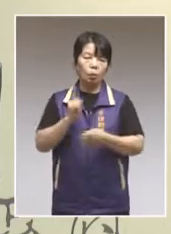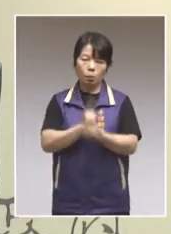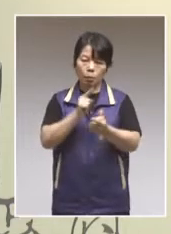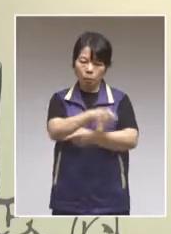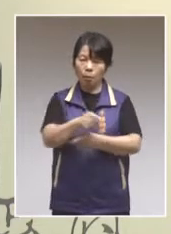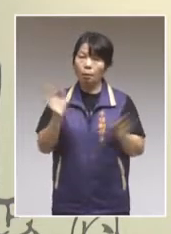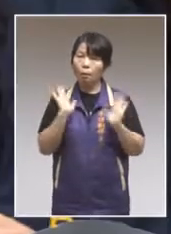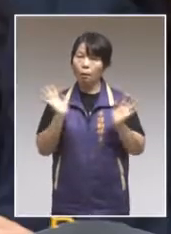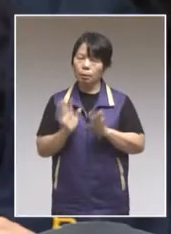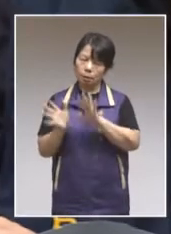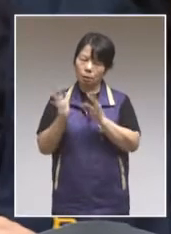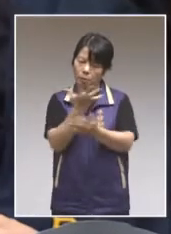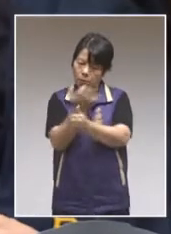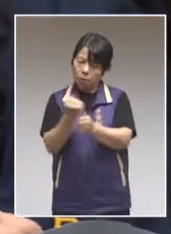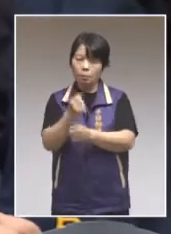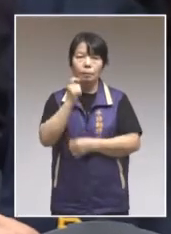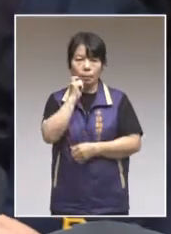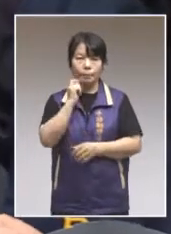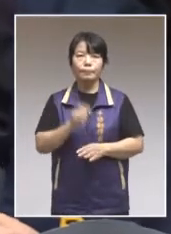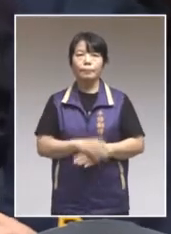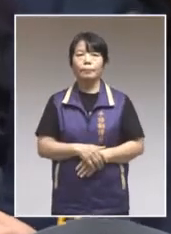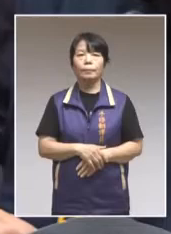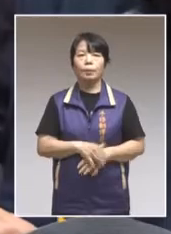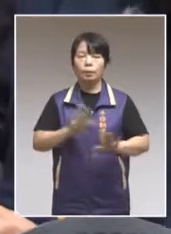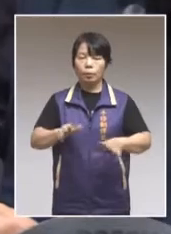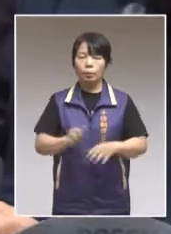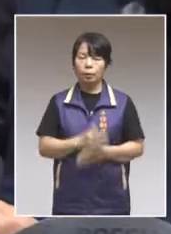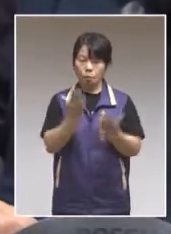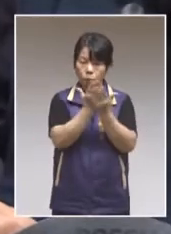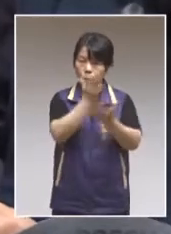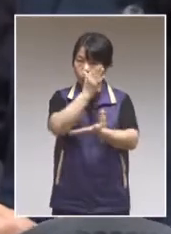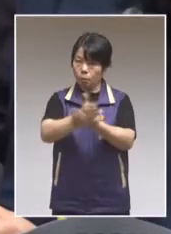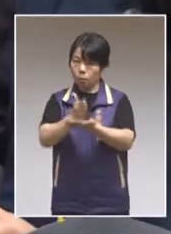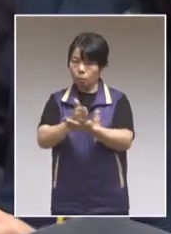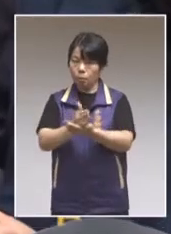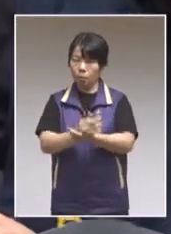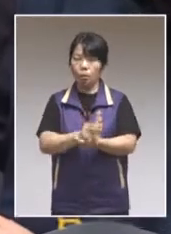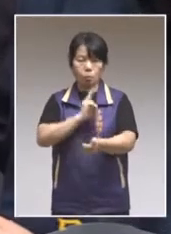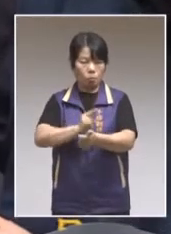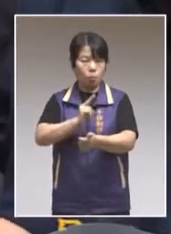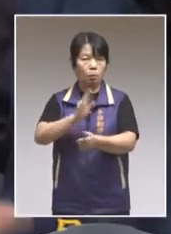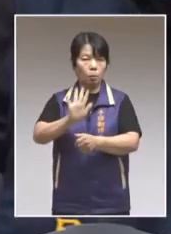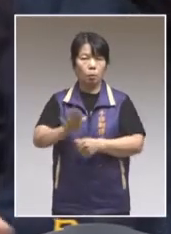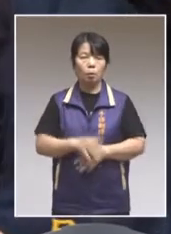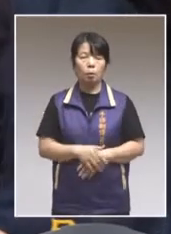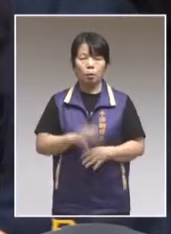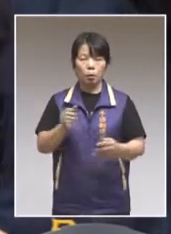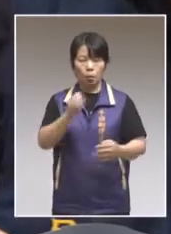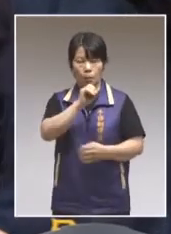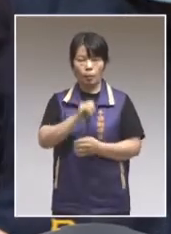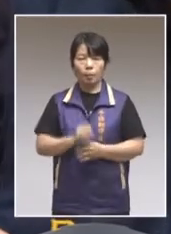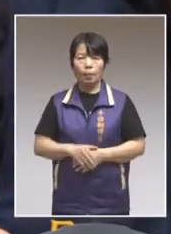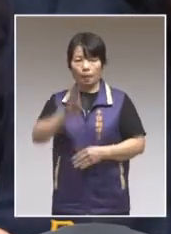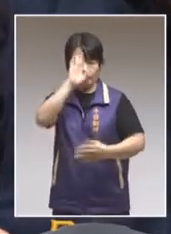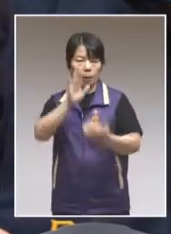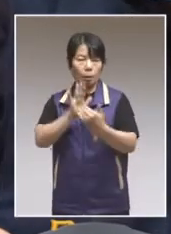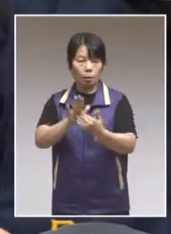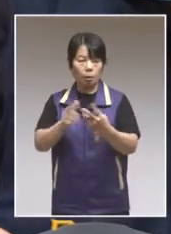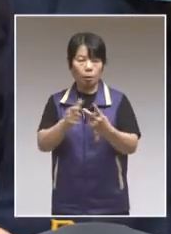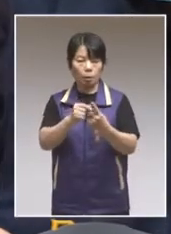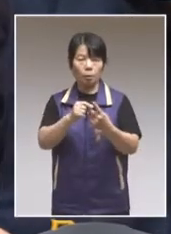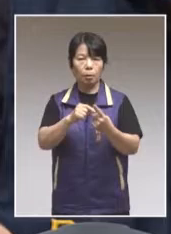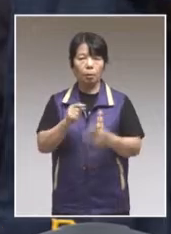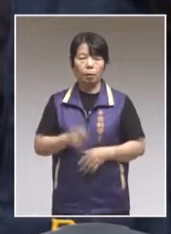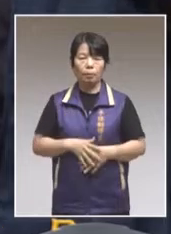难以掌握，因此大概在停课这一部分的一个要求还有防疫的要求上面，我们是会以从严狂烈